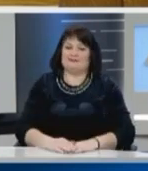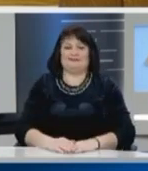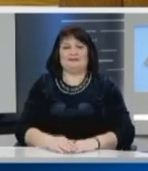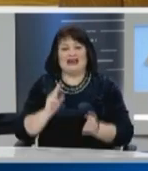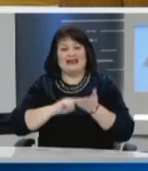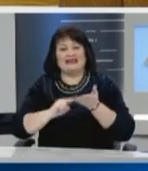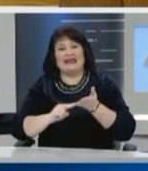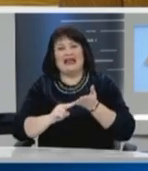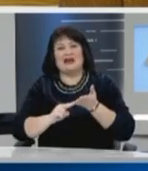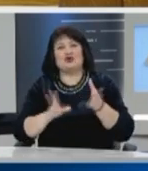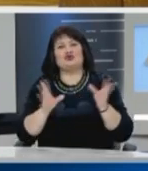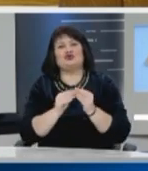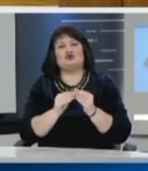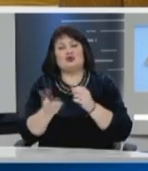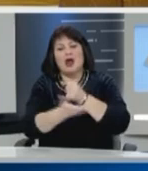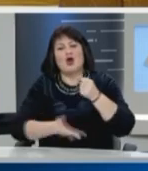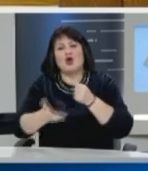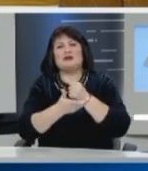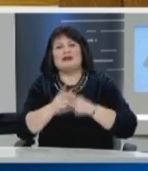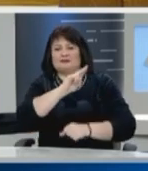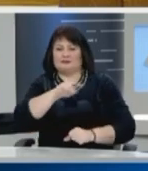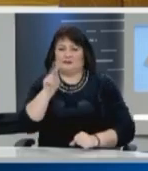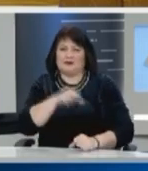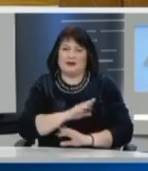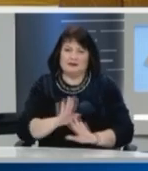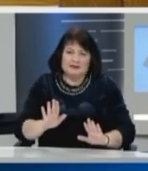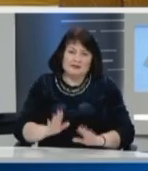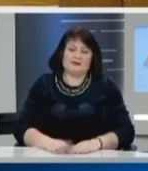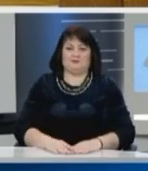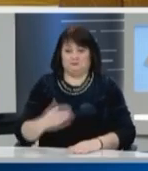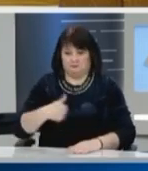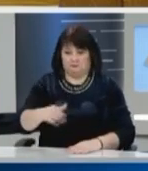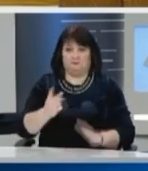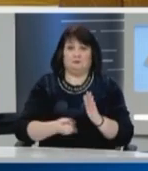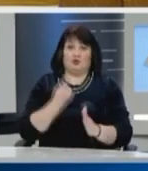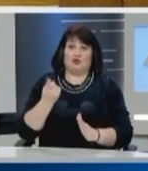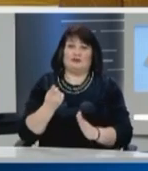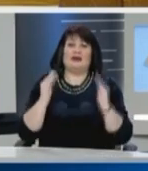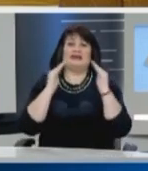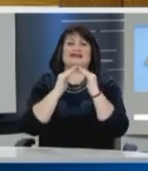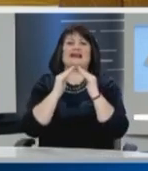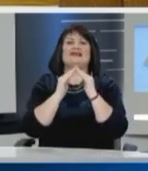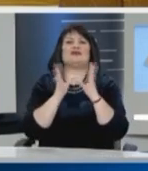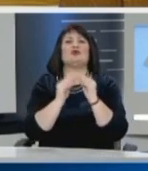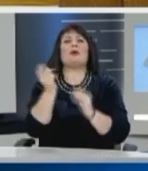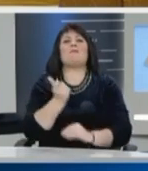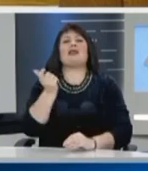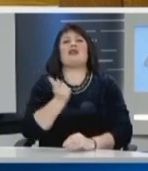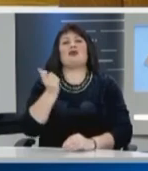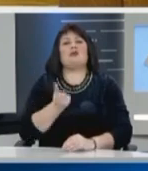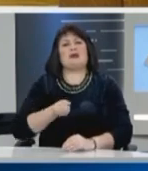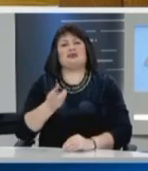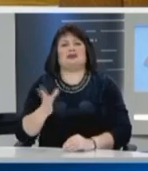του τέλους επιτιδεύματος για τους συνεταιρισμένους αγρότες, την πρόβλεψη για πρώτη φορά στεγαστικού επιδόματος